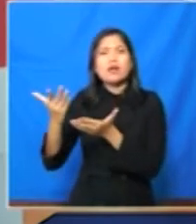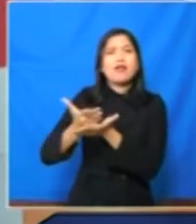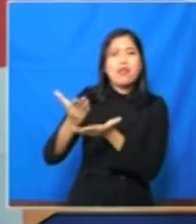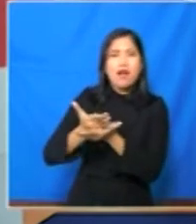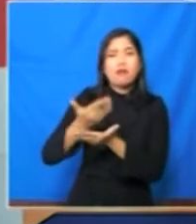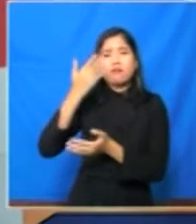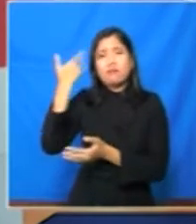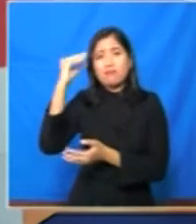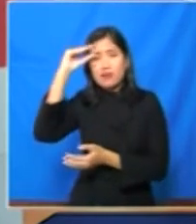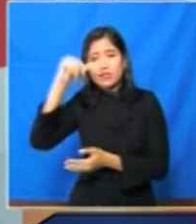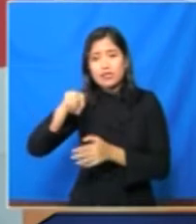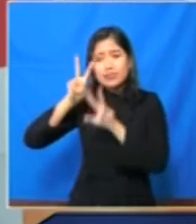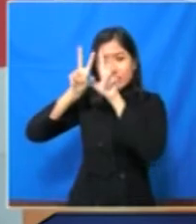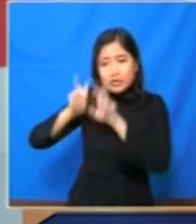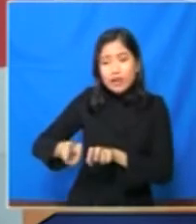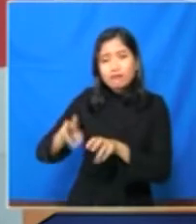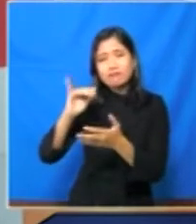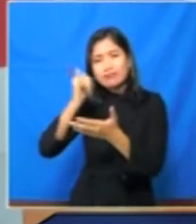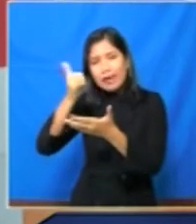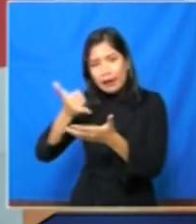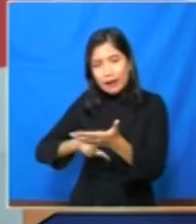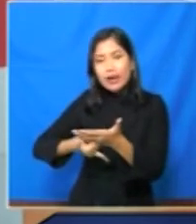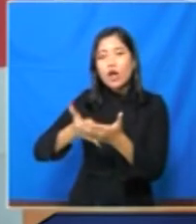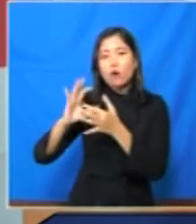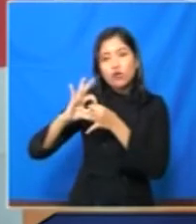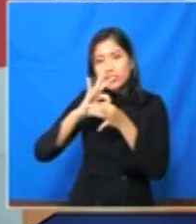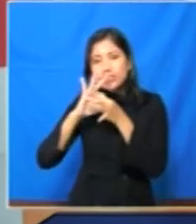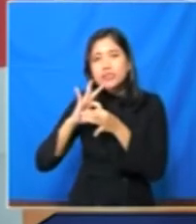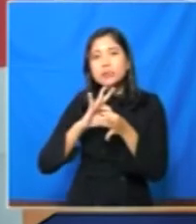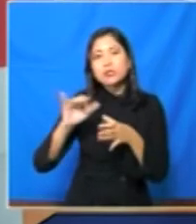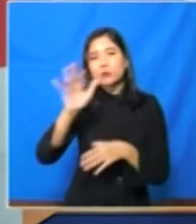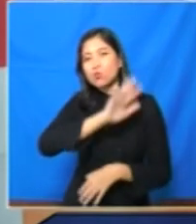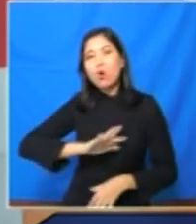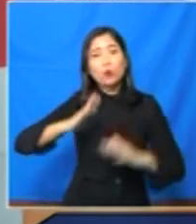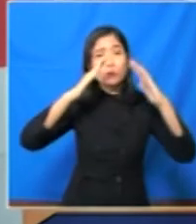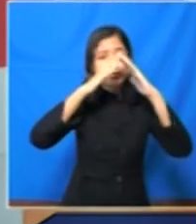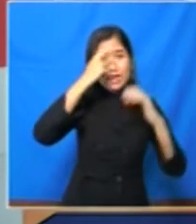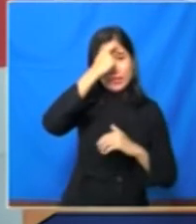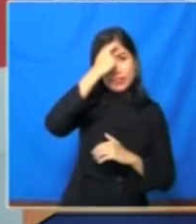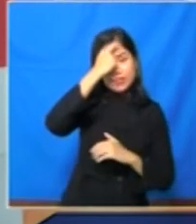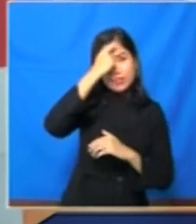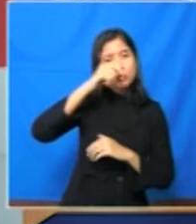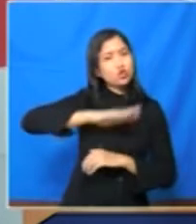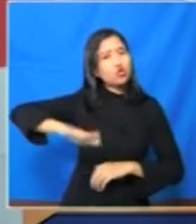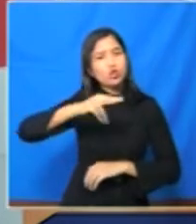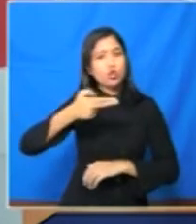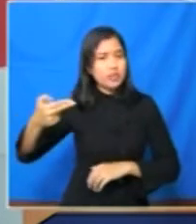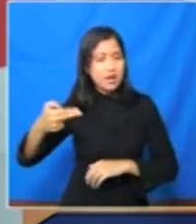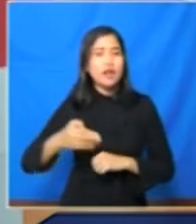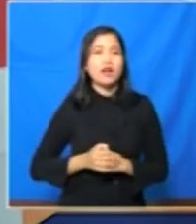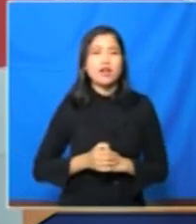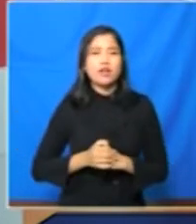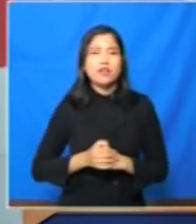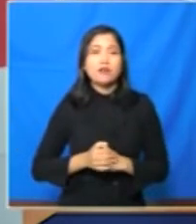tadi pagi dan kemudian kami berkoordinasi dengan seluruh rumah sakit di seluruh Indonesia yang merawat kasus ini maka